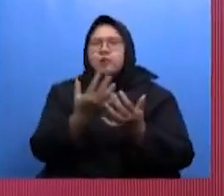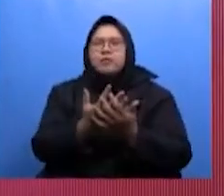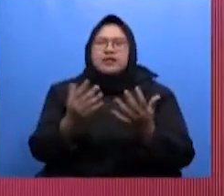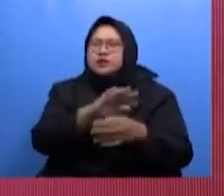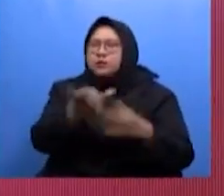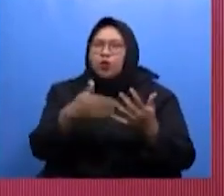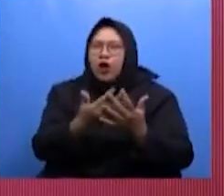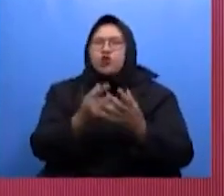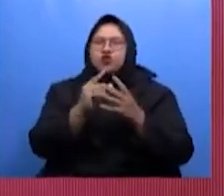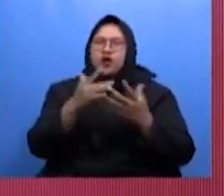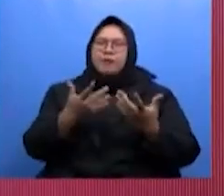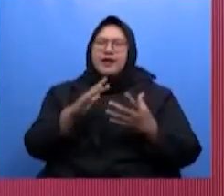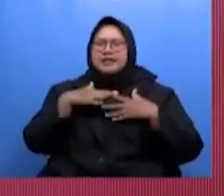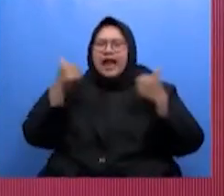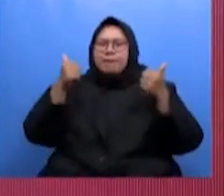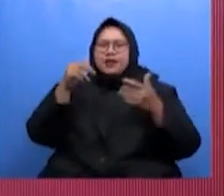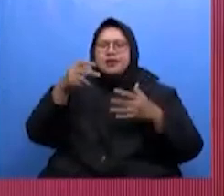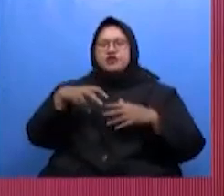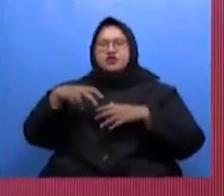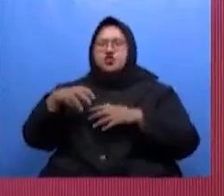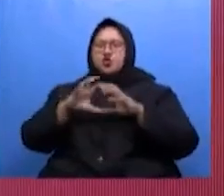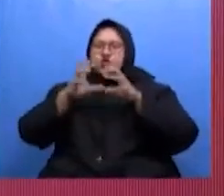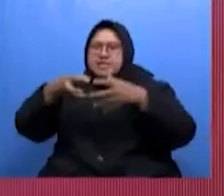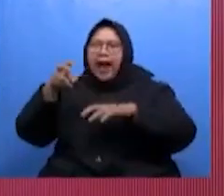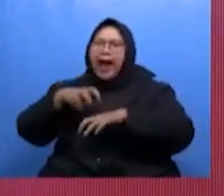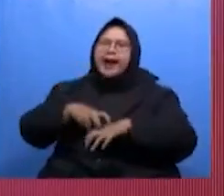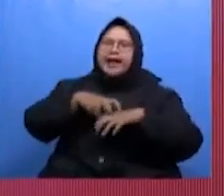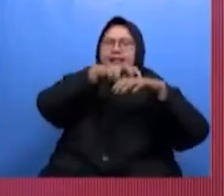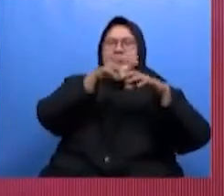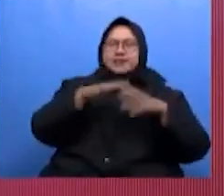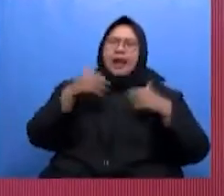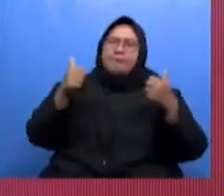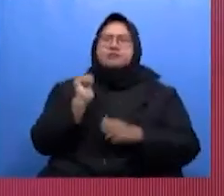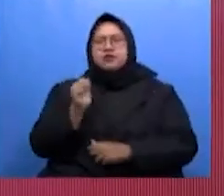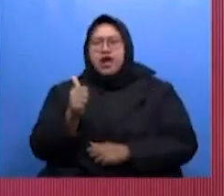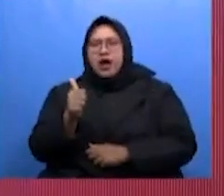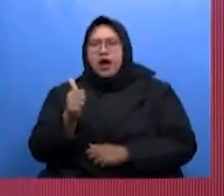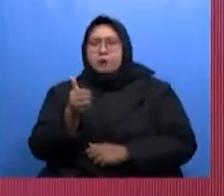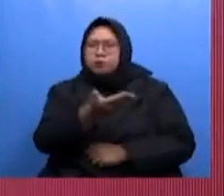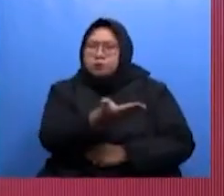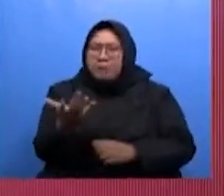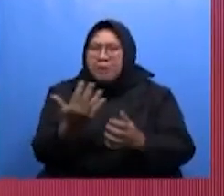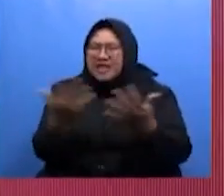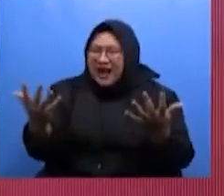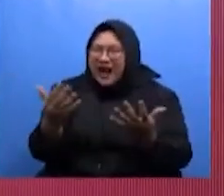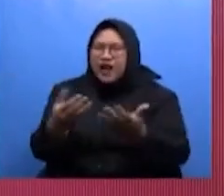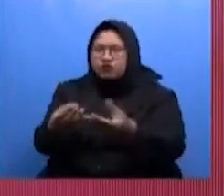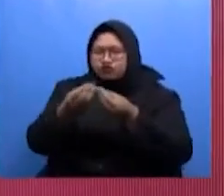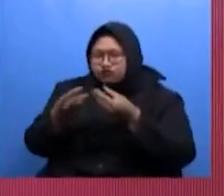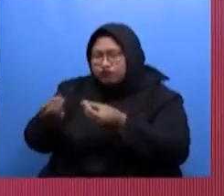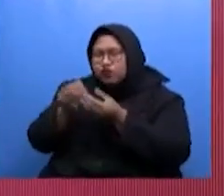selamat dunia dan akhirat doa-a yang diberikan tentunya menjadi penguat bagi saya